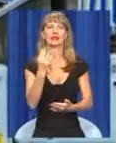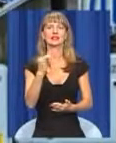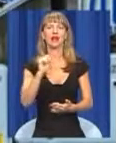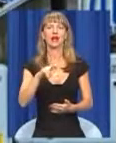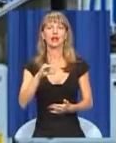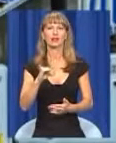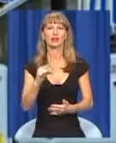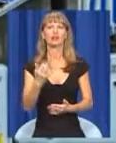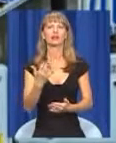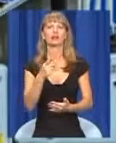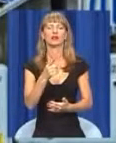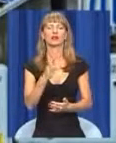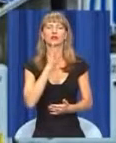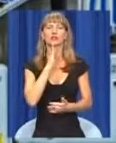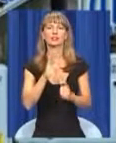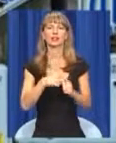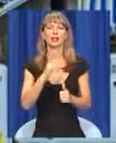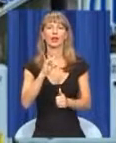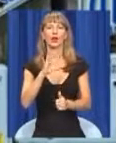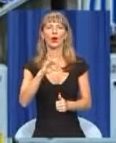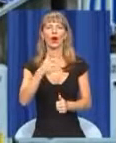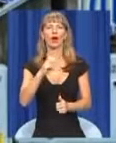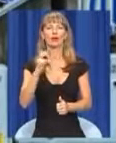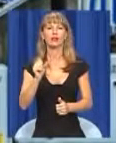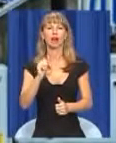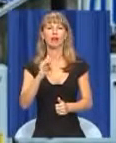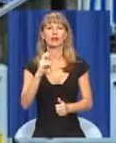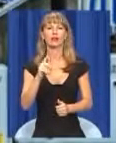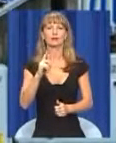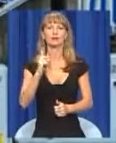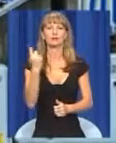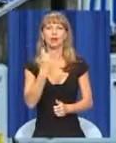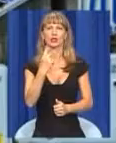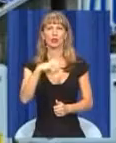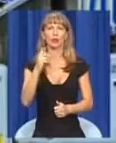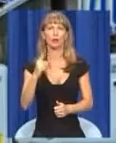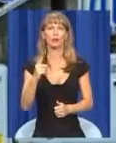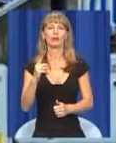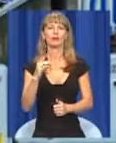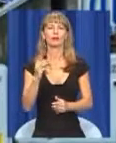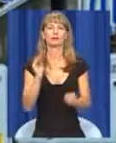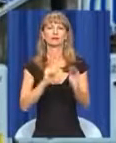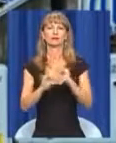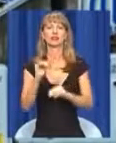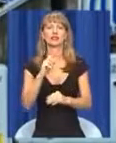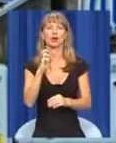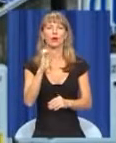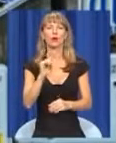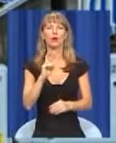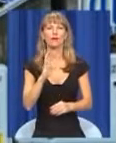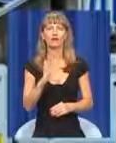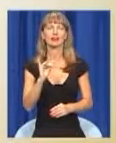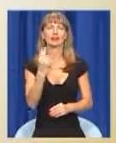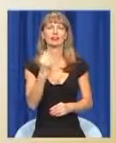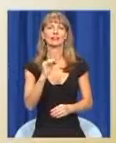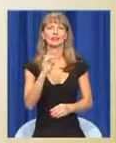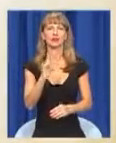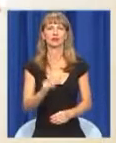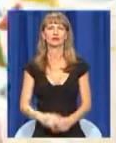дівчину звали Іоганна Анкер, перший у світі номер складався із букв і цифр ІА-1.